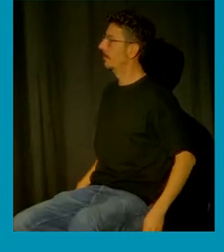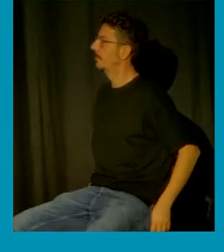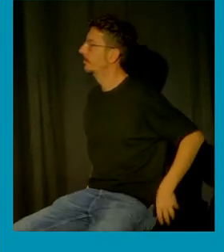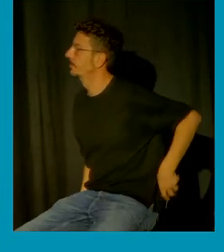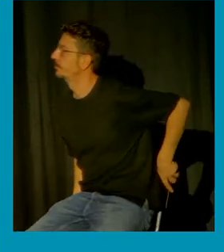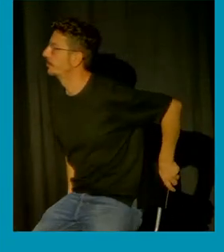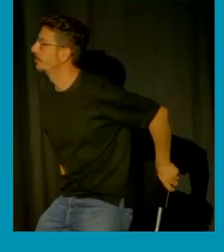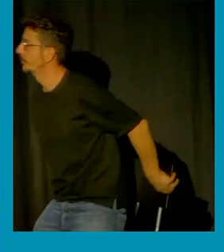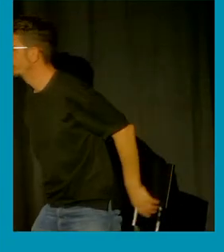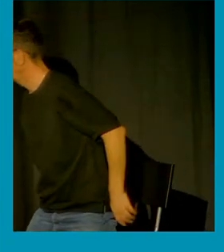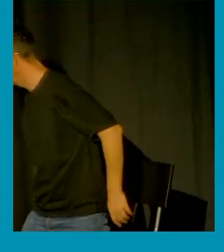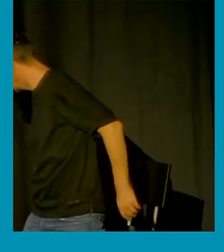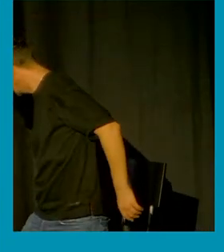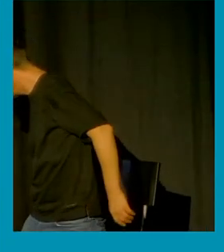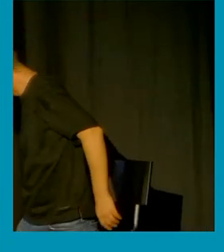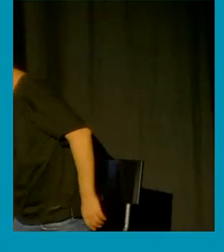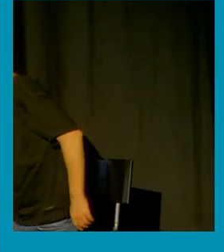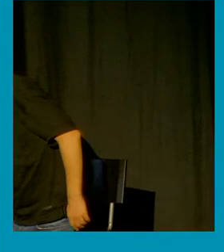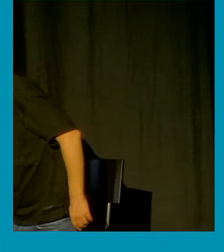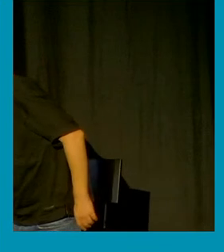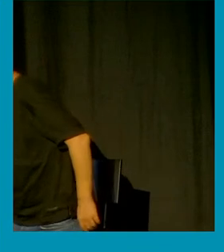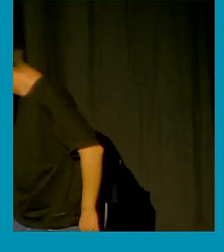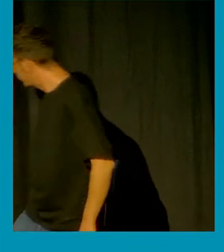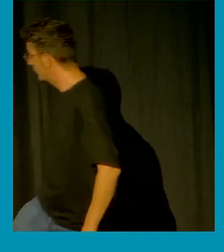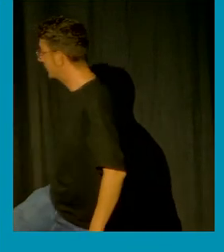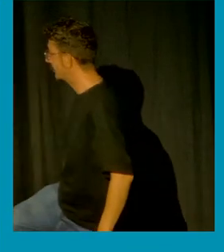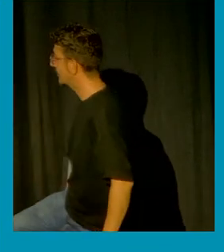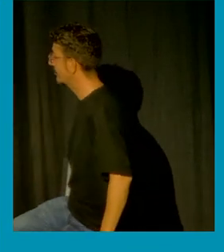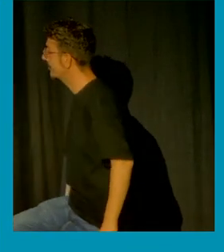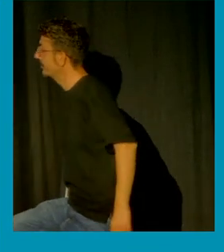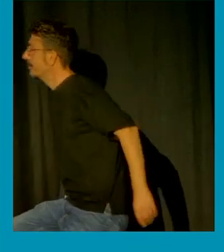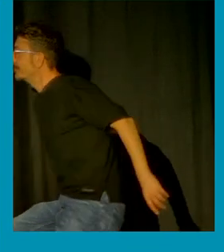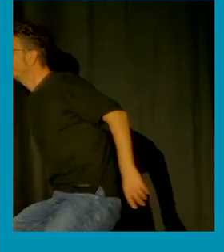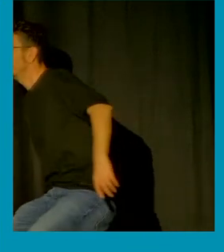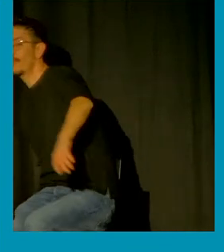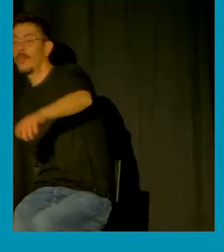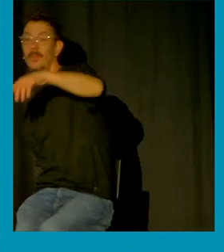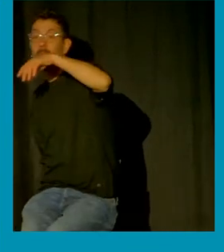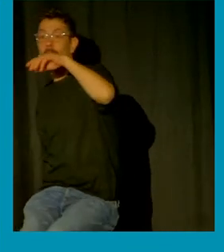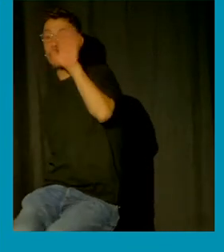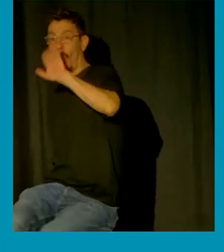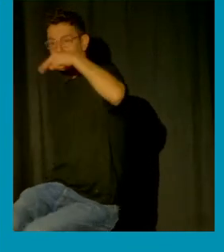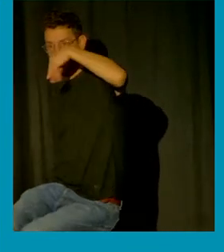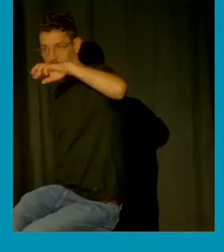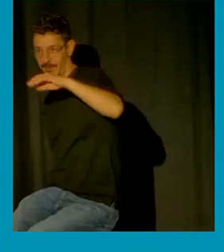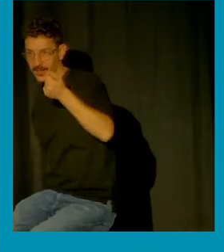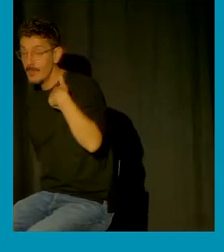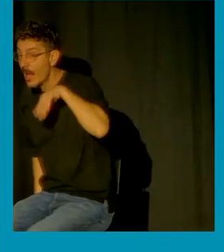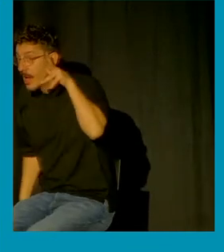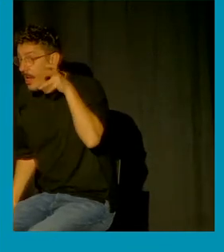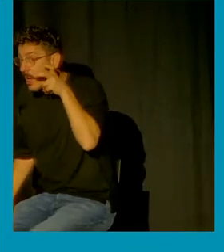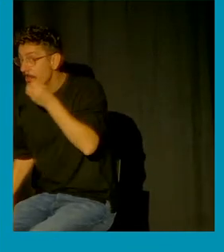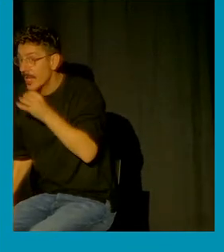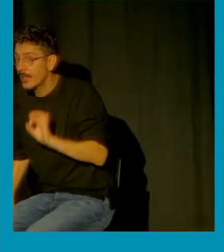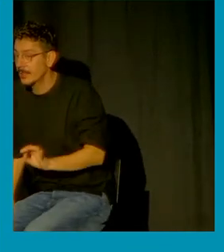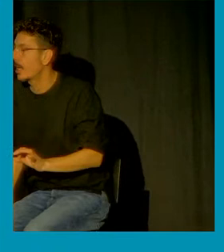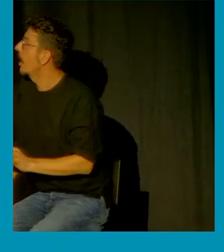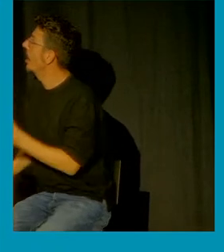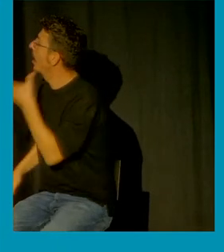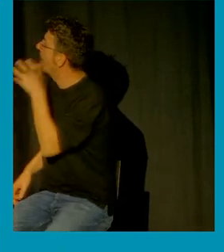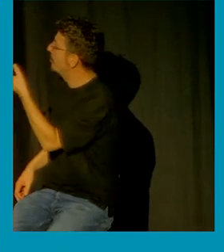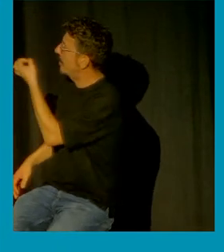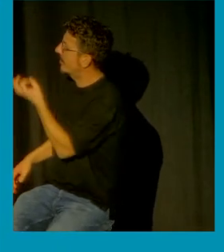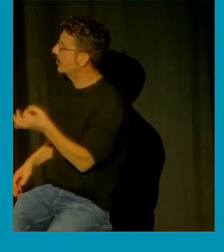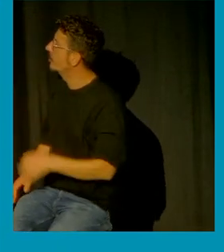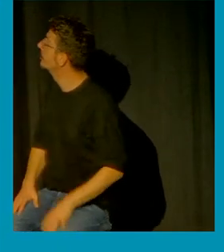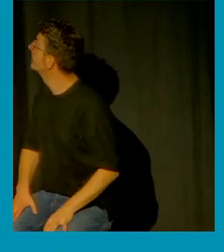sí vale Nerea hola hola hola me escucháis sí ahora perfecto